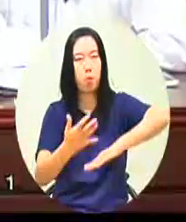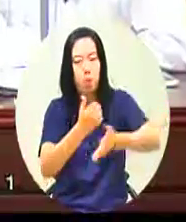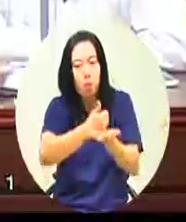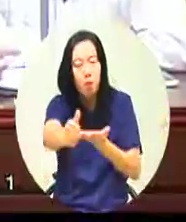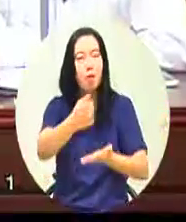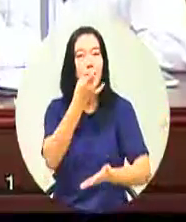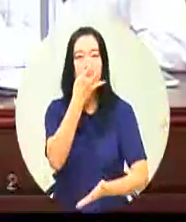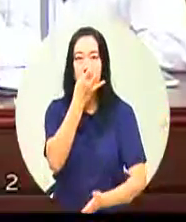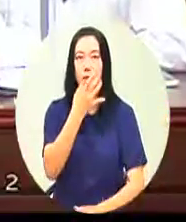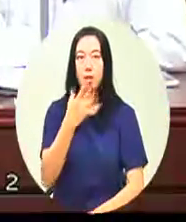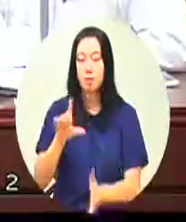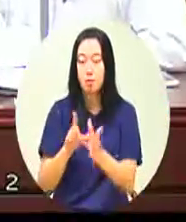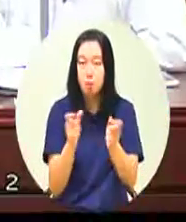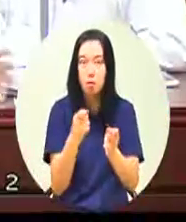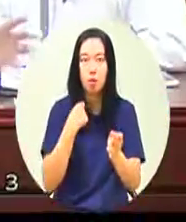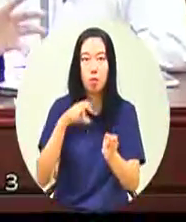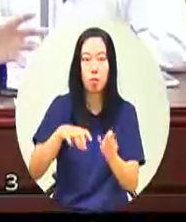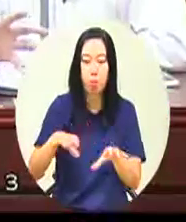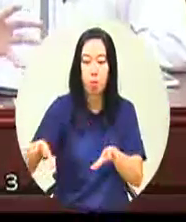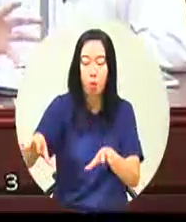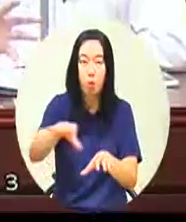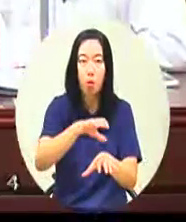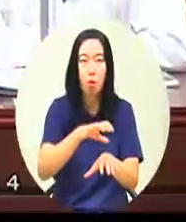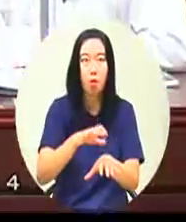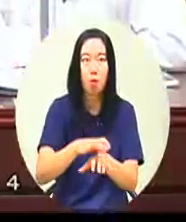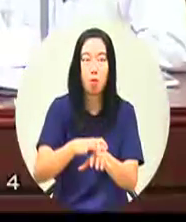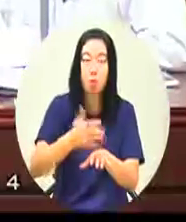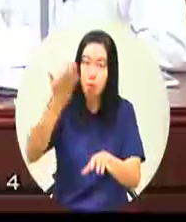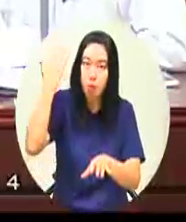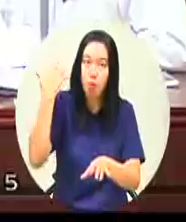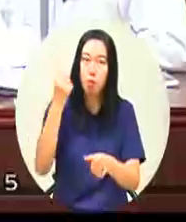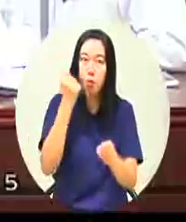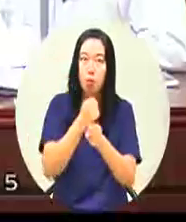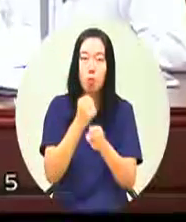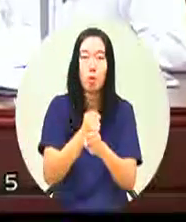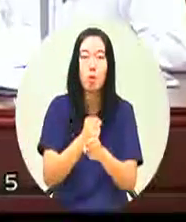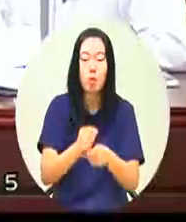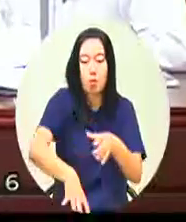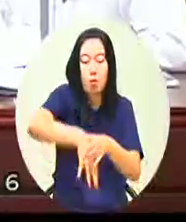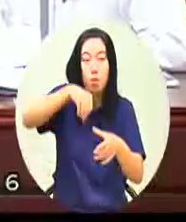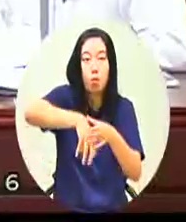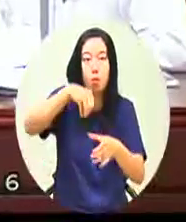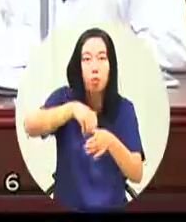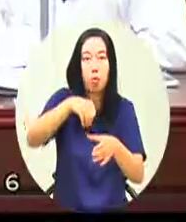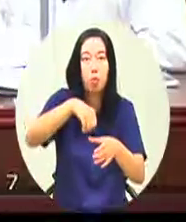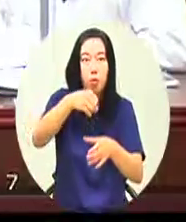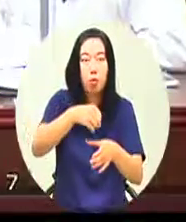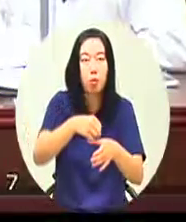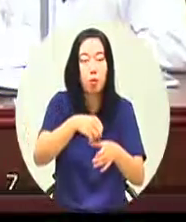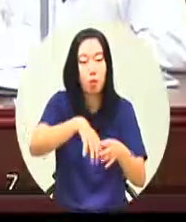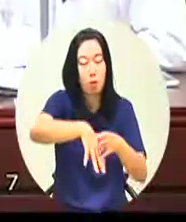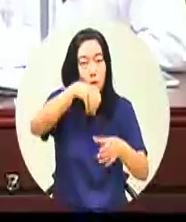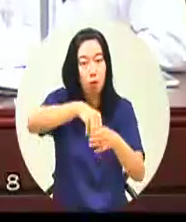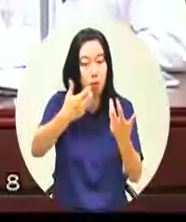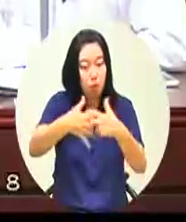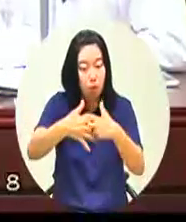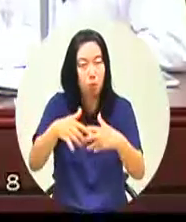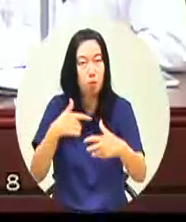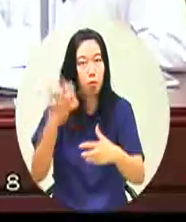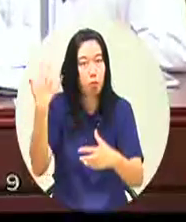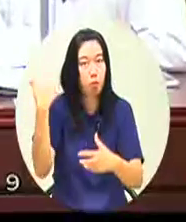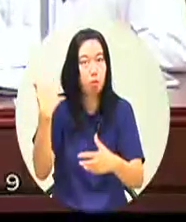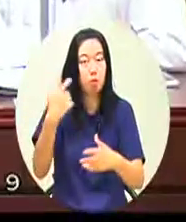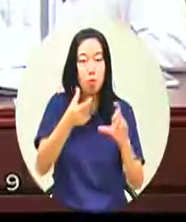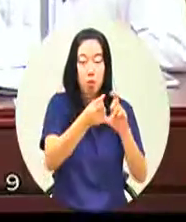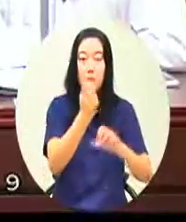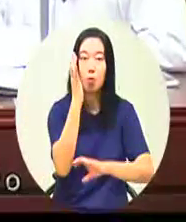期哈，在那个区域，过去我们有布了一台移动式抽水机，但是我们上次跟区公所去会勘，